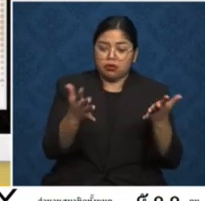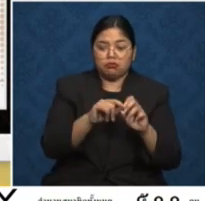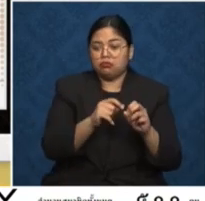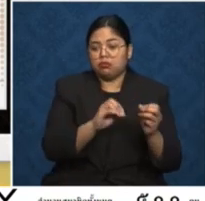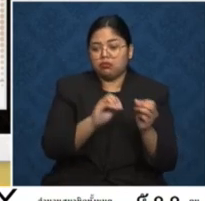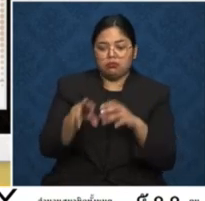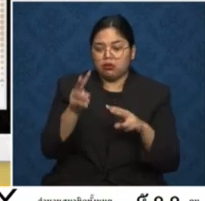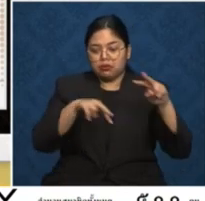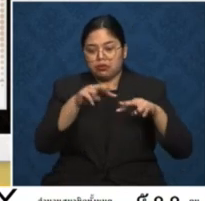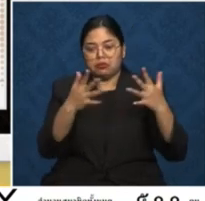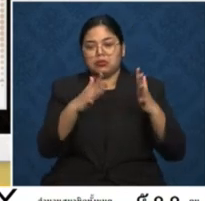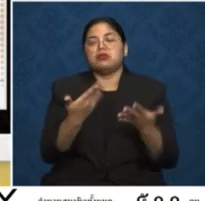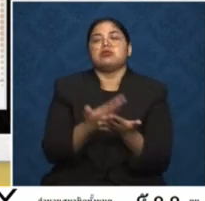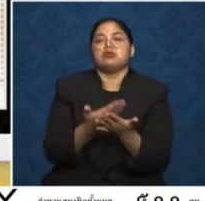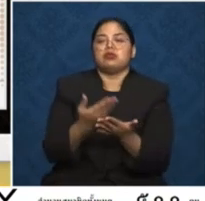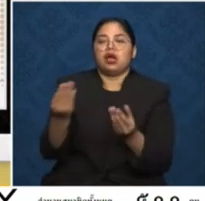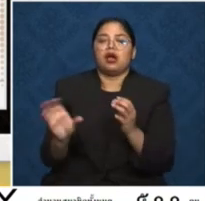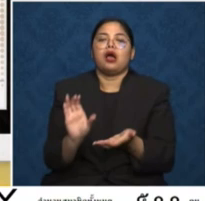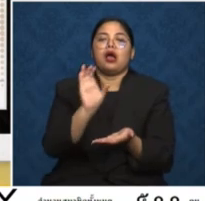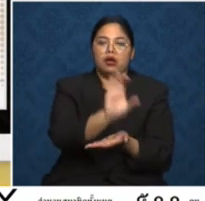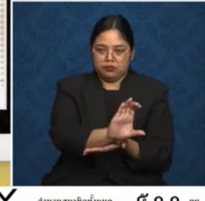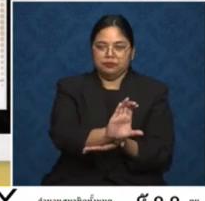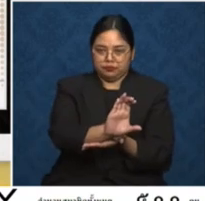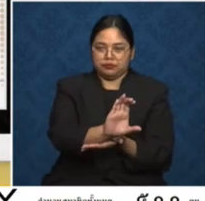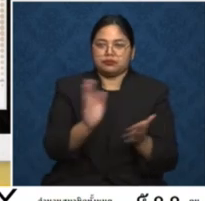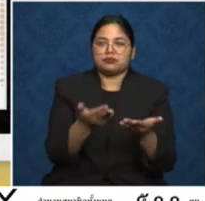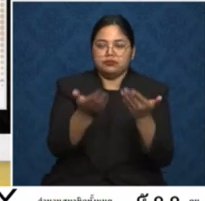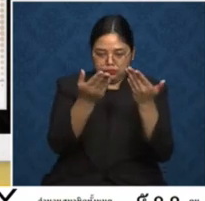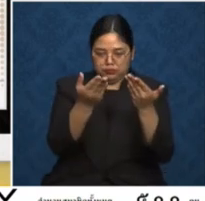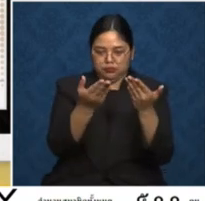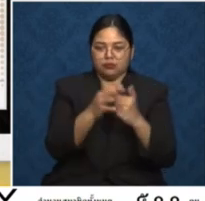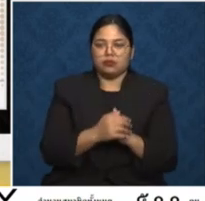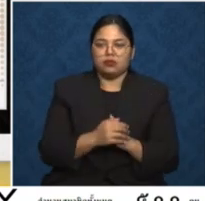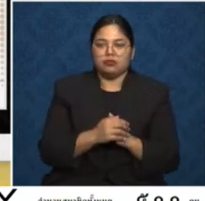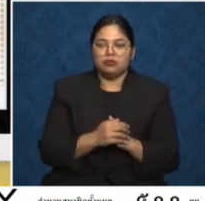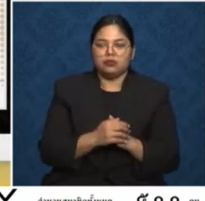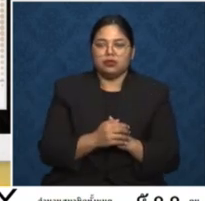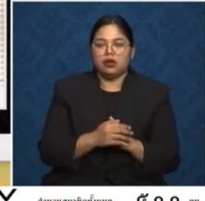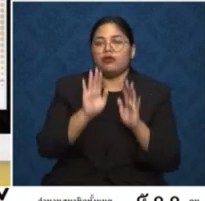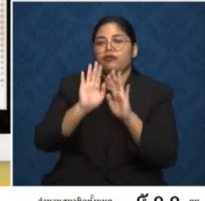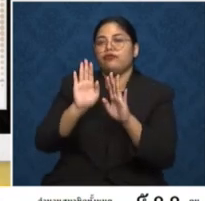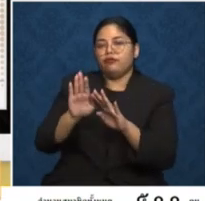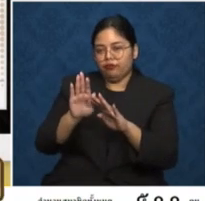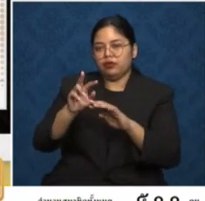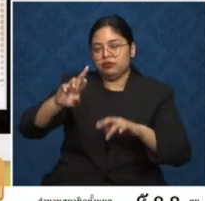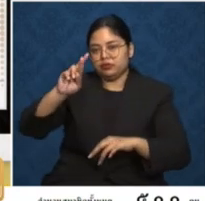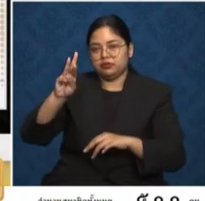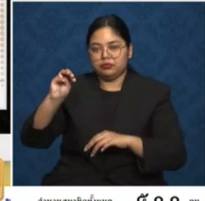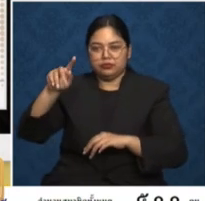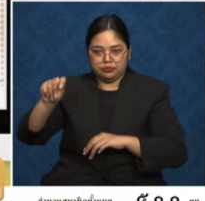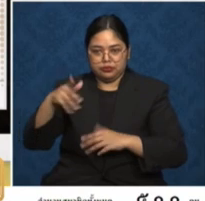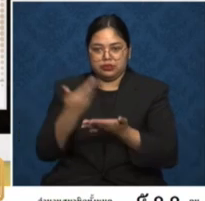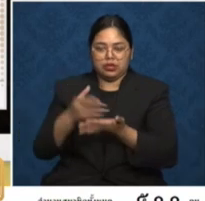านศึกถึงขอเงินประดุงเกียรติจากรัฐบาลโดยผ่านท่านประธานไปยังท่านนายกรัฐมนตรีและรัฐบาลว่าได้จัดงบ